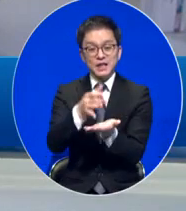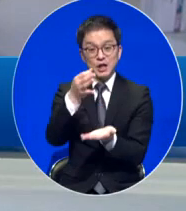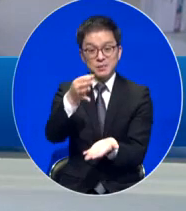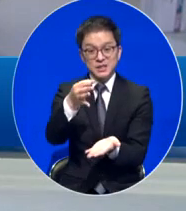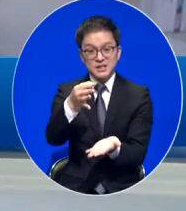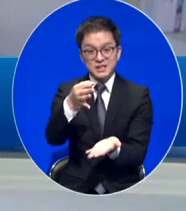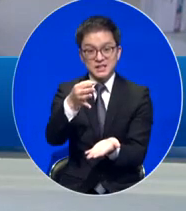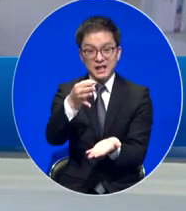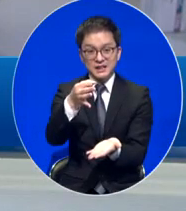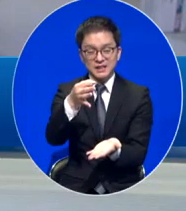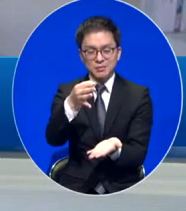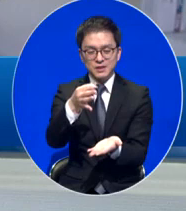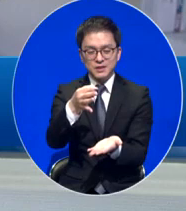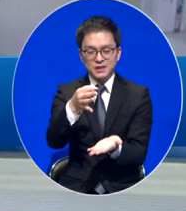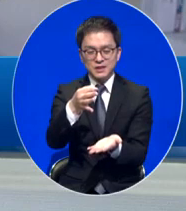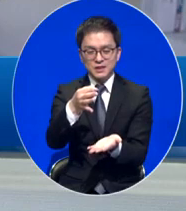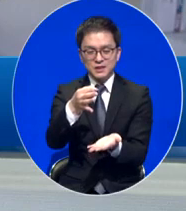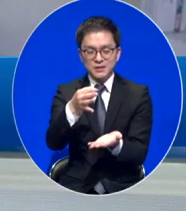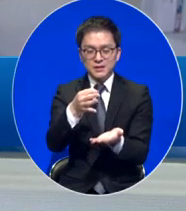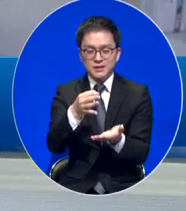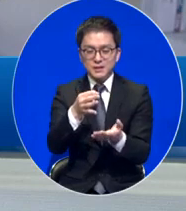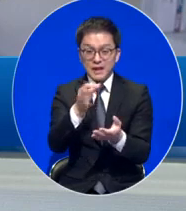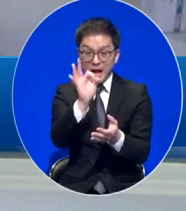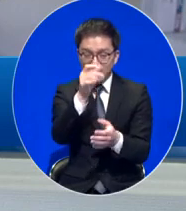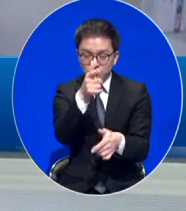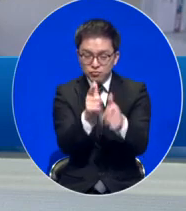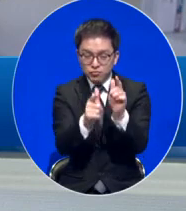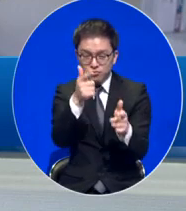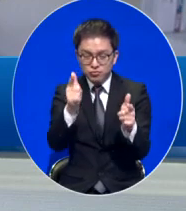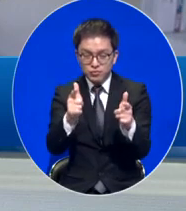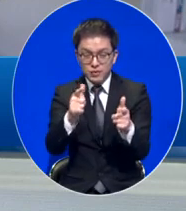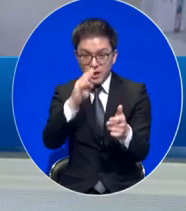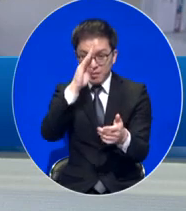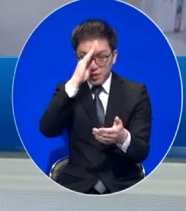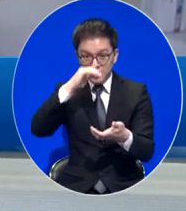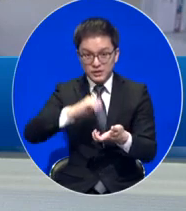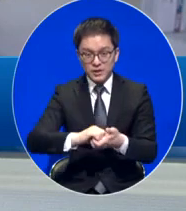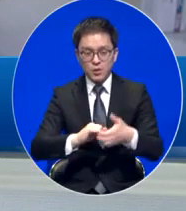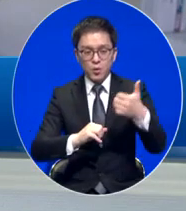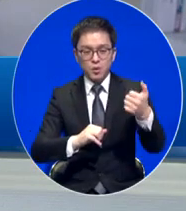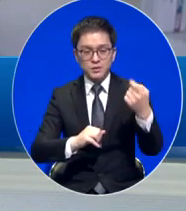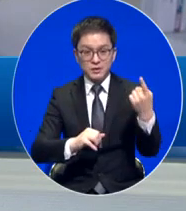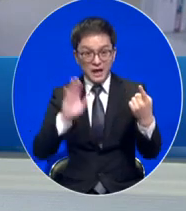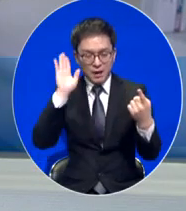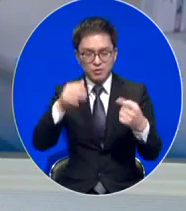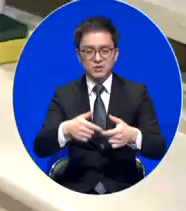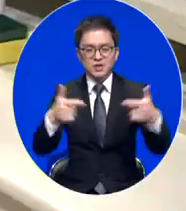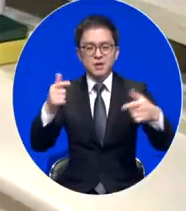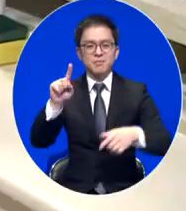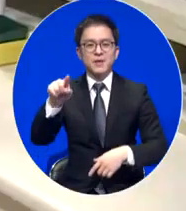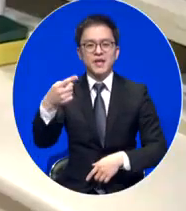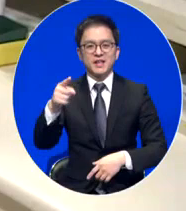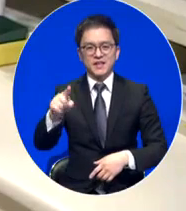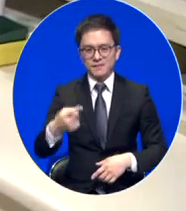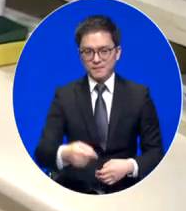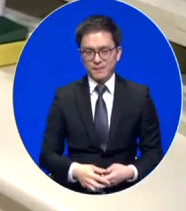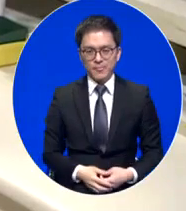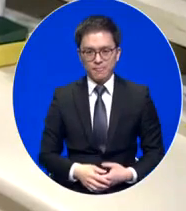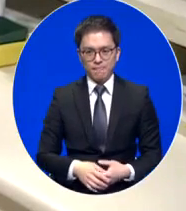적용이 시행됐는데요. 앞으로는 100개 질환으로 늘어납니다. 박천영 기자입니다.